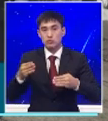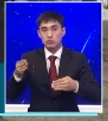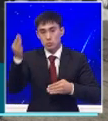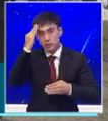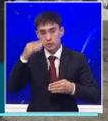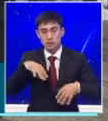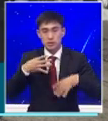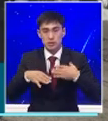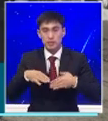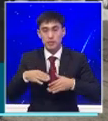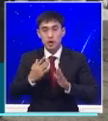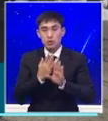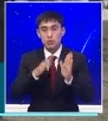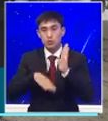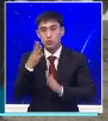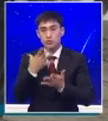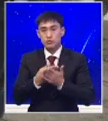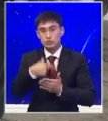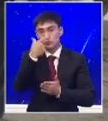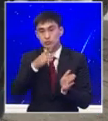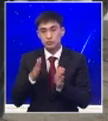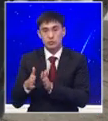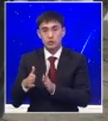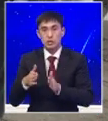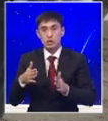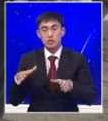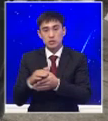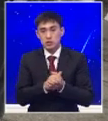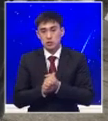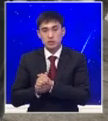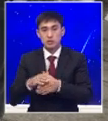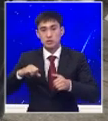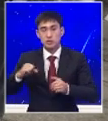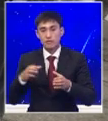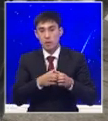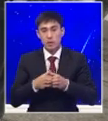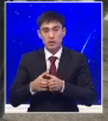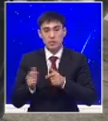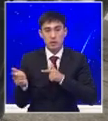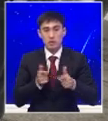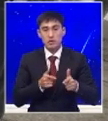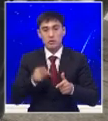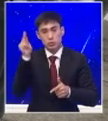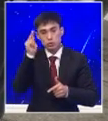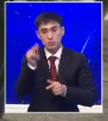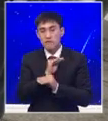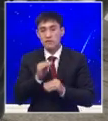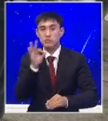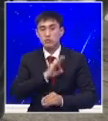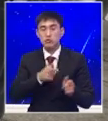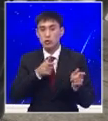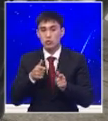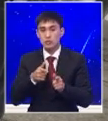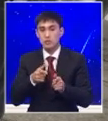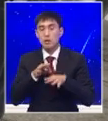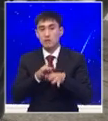На строевой подготовке я улучшил свои навыки дисциплины, тонкости и слаженность действий в команде. Огневая подготовка научила меня эффективно использовать оружие